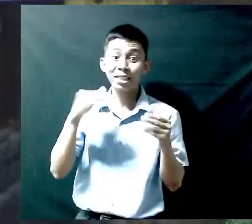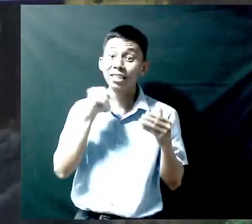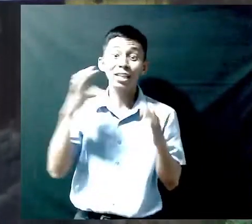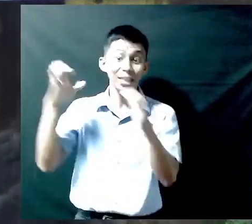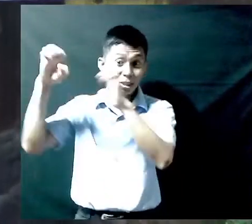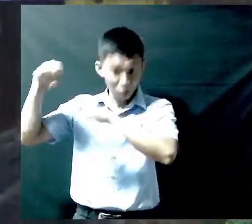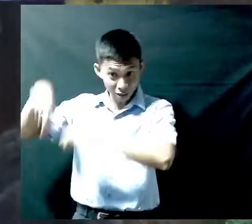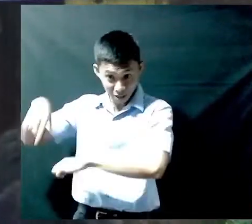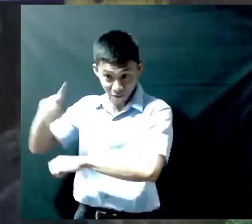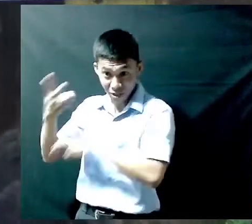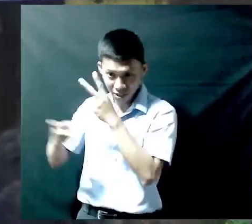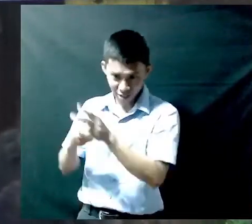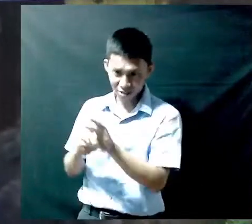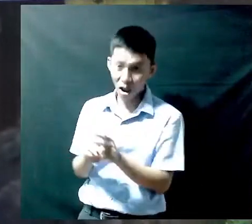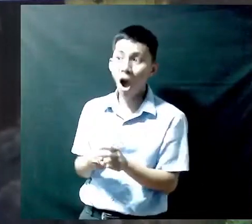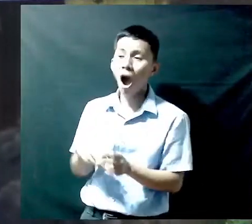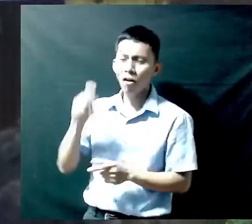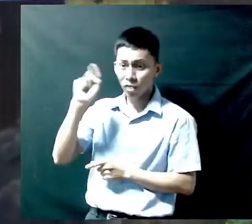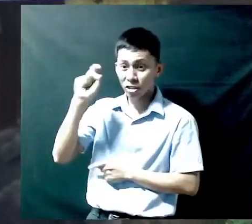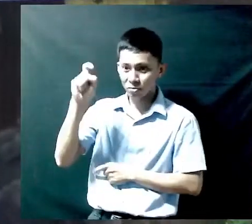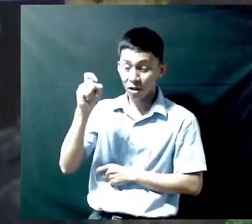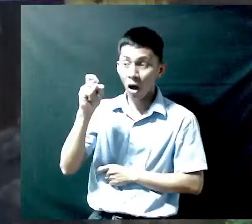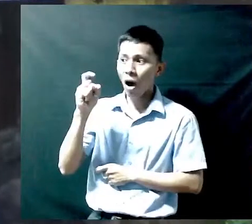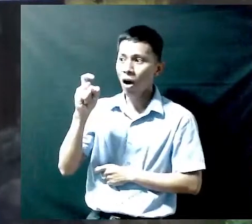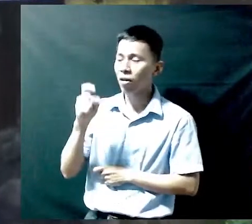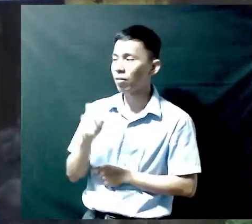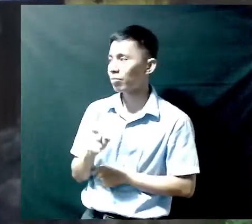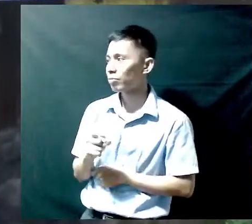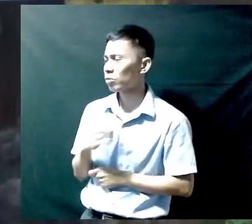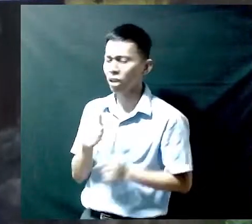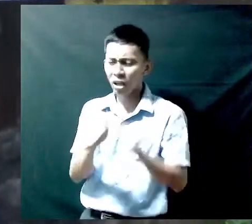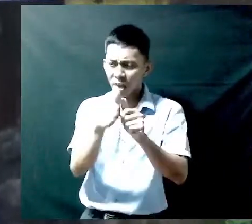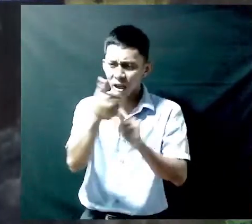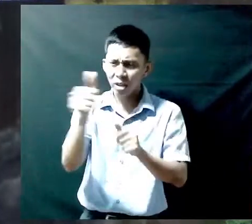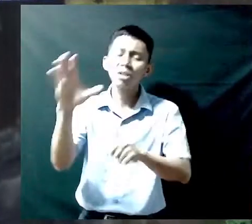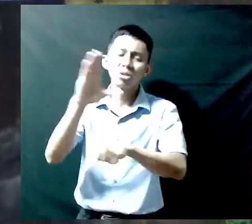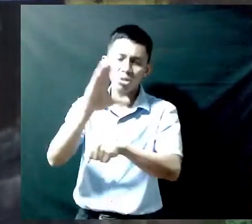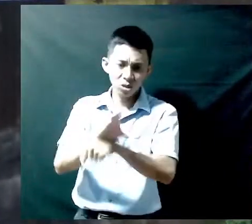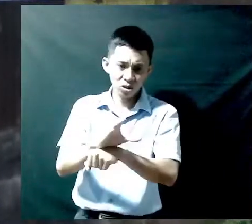po yung naiimbitahan magsalita, sa kahit anong church,